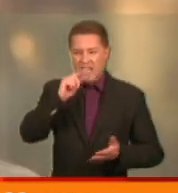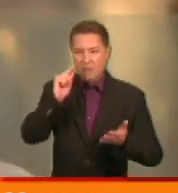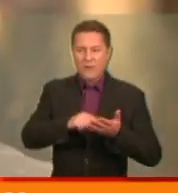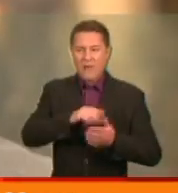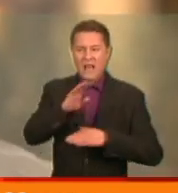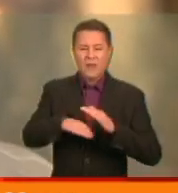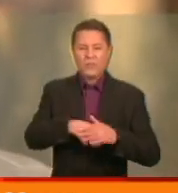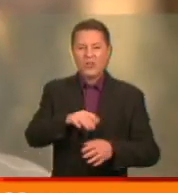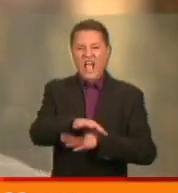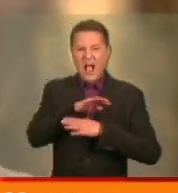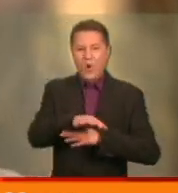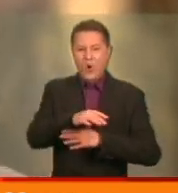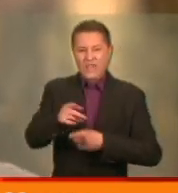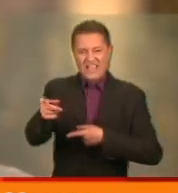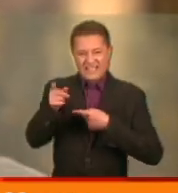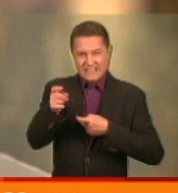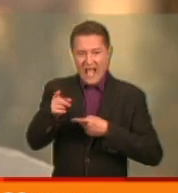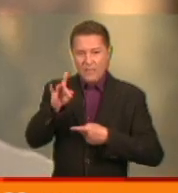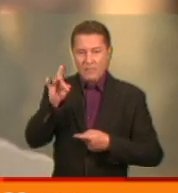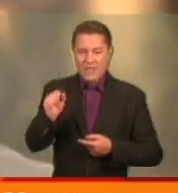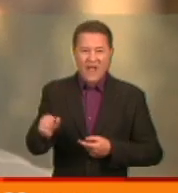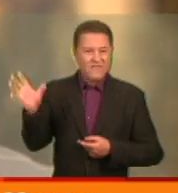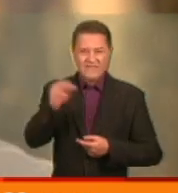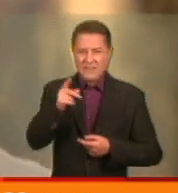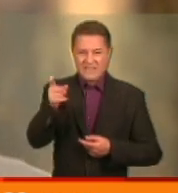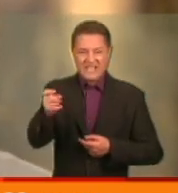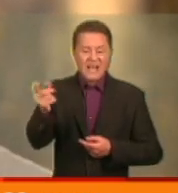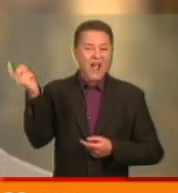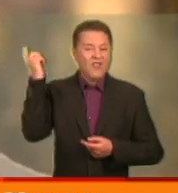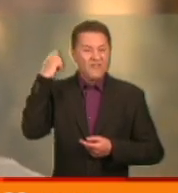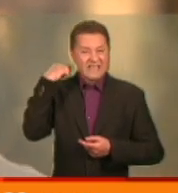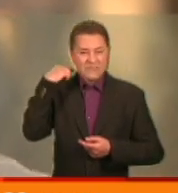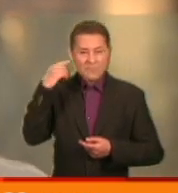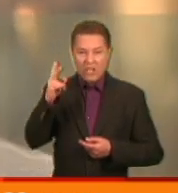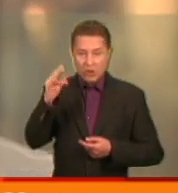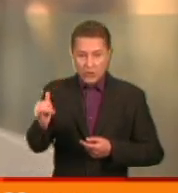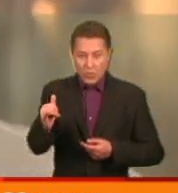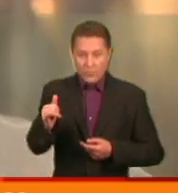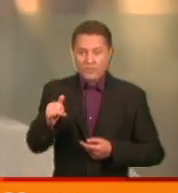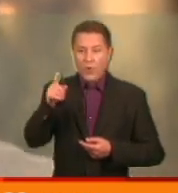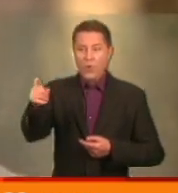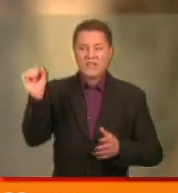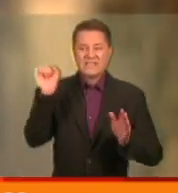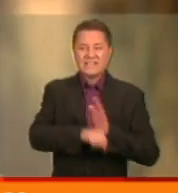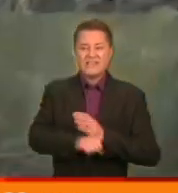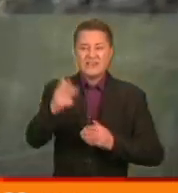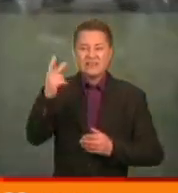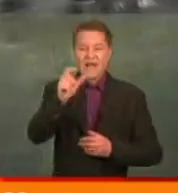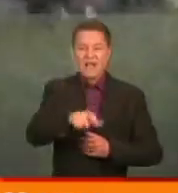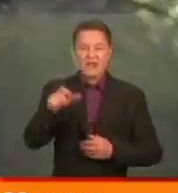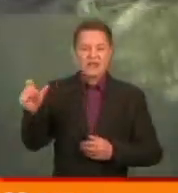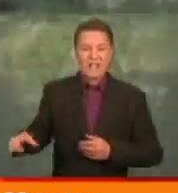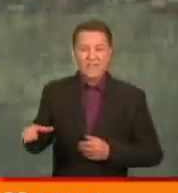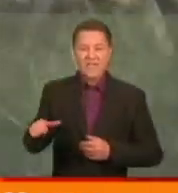прицільний вогонь снайпера. Ну, снайпер всім стріляв в спину. Він застрелив тоді 3 чоловік в спину.